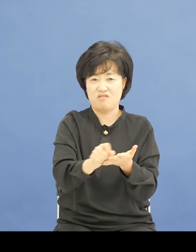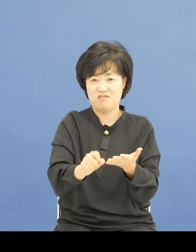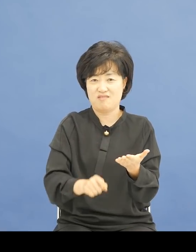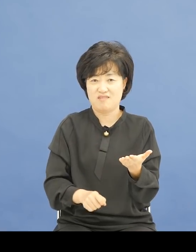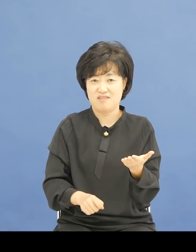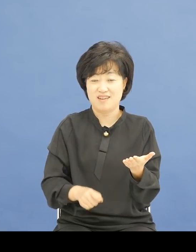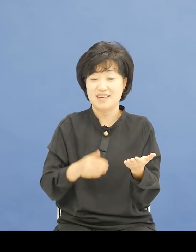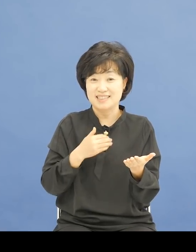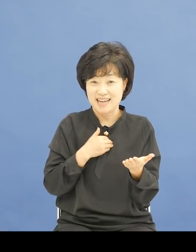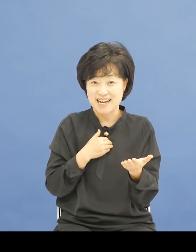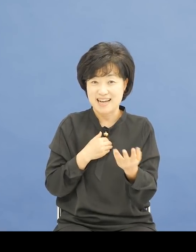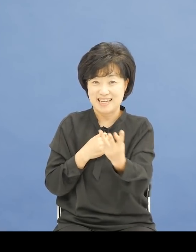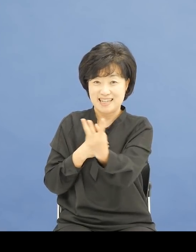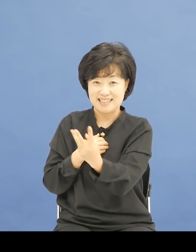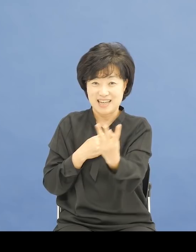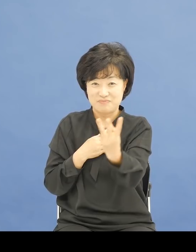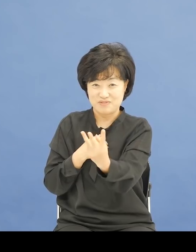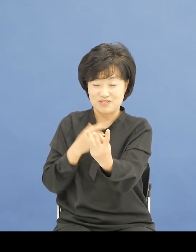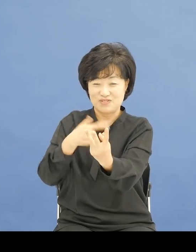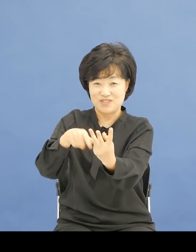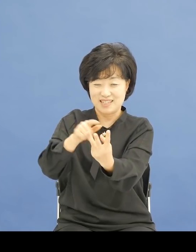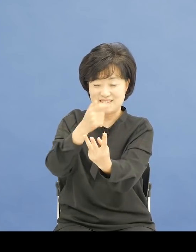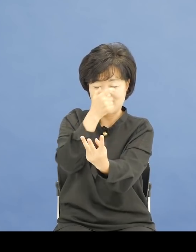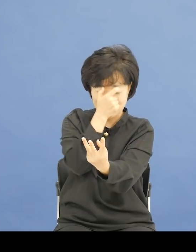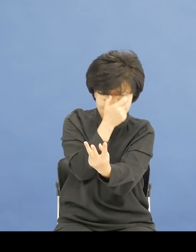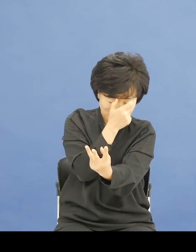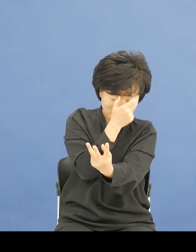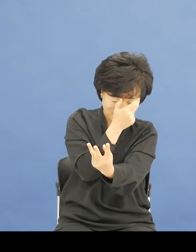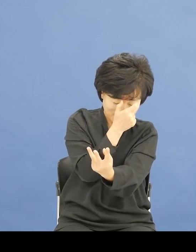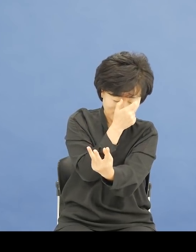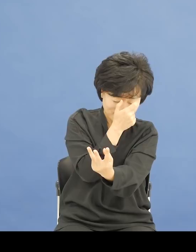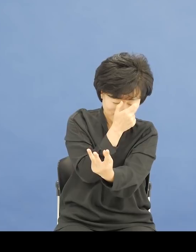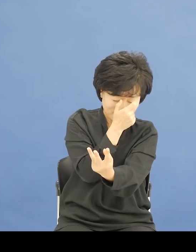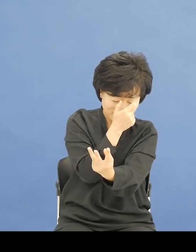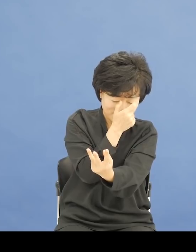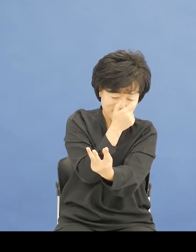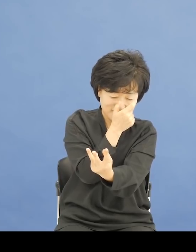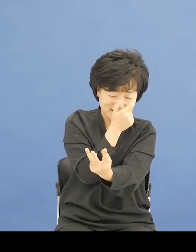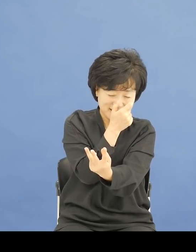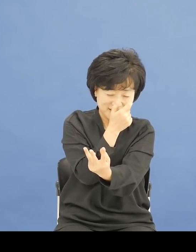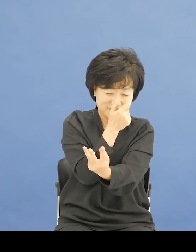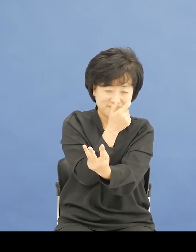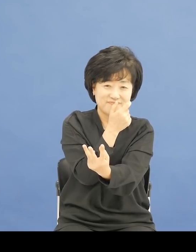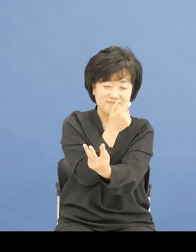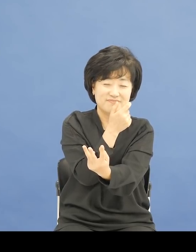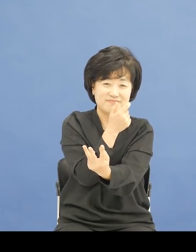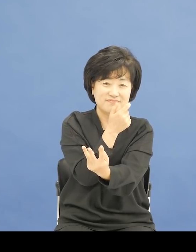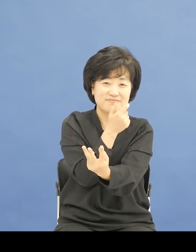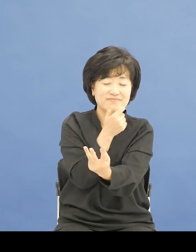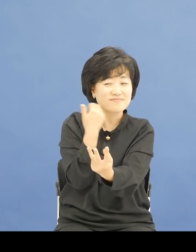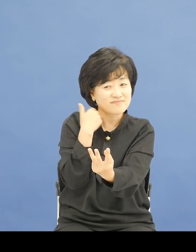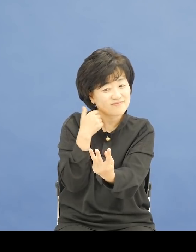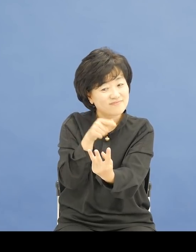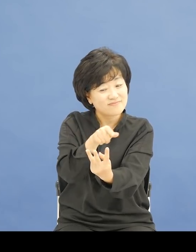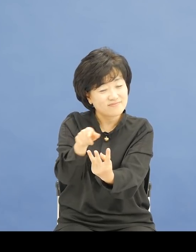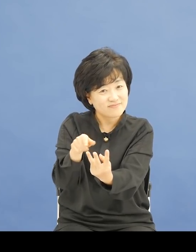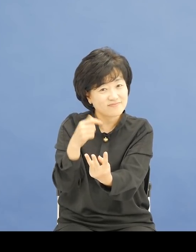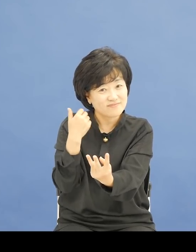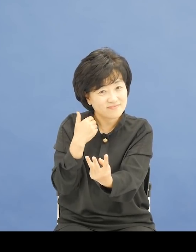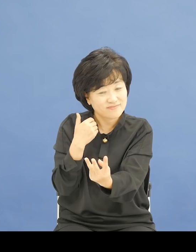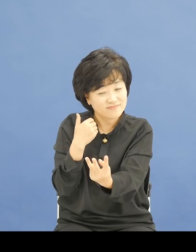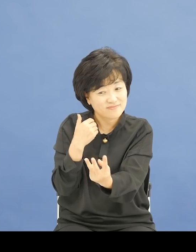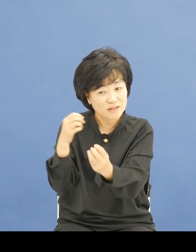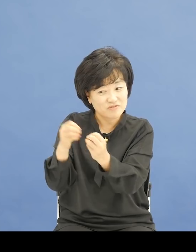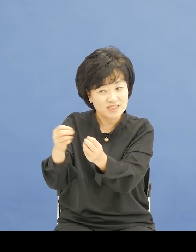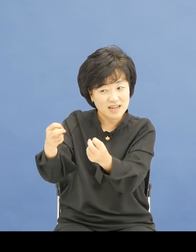영감을 얻어서 쓰신 걸 거 아니에요. 제가 이제 세 분을 위해서 네, 이제 기도하면서. 진행자분이 누구신지 물어보고